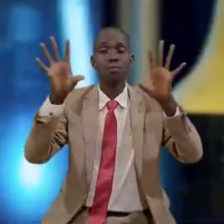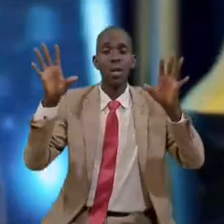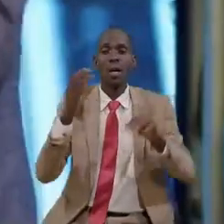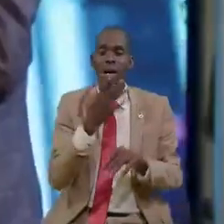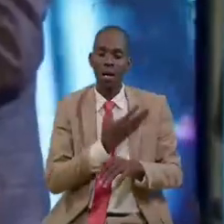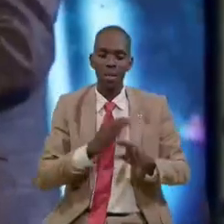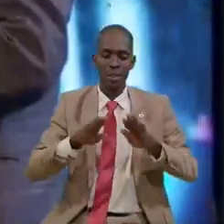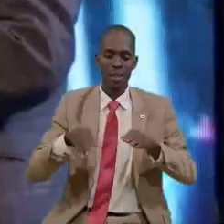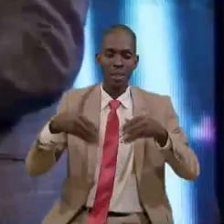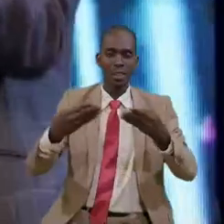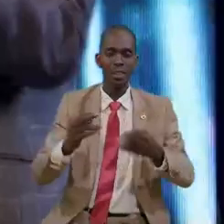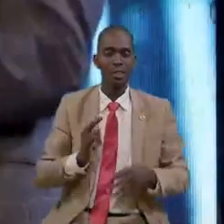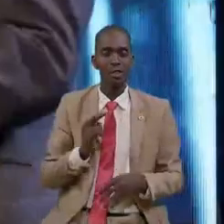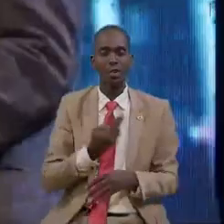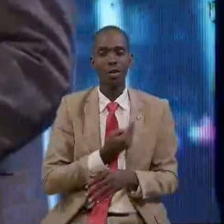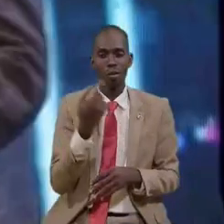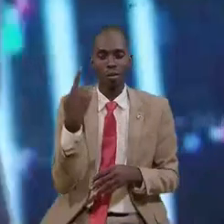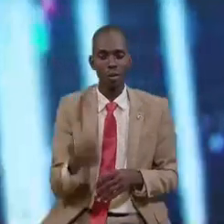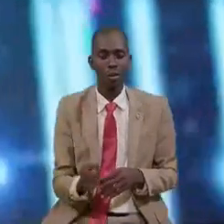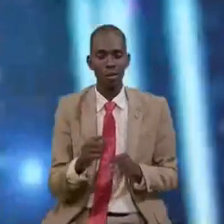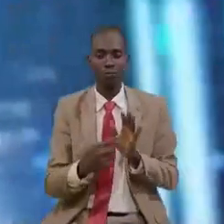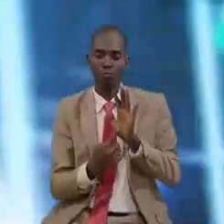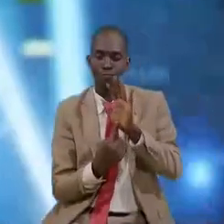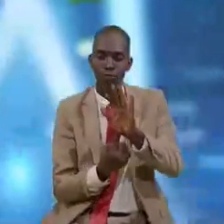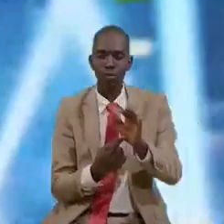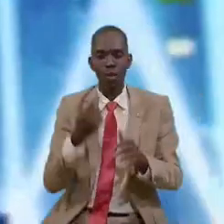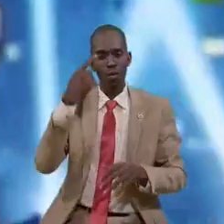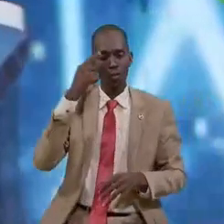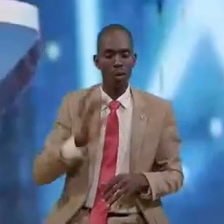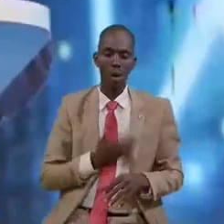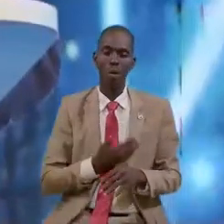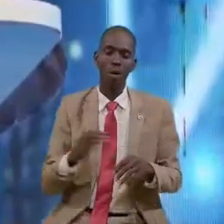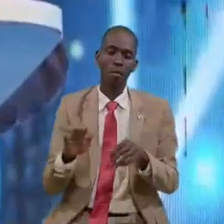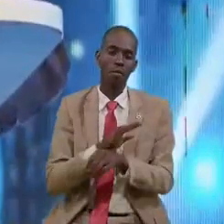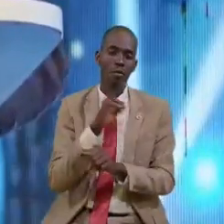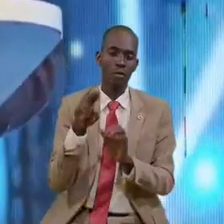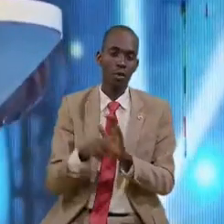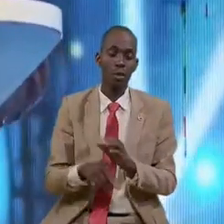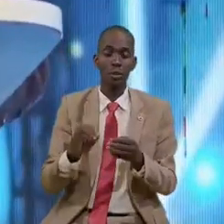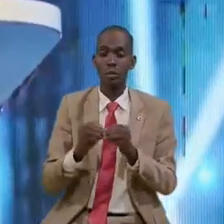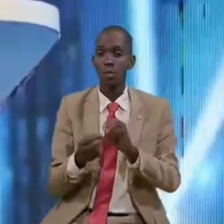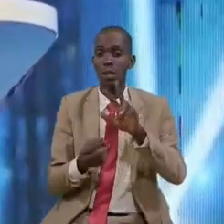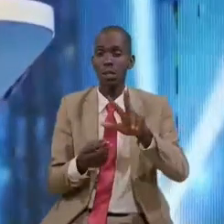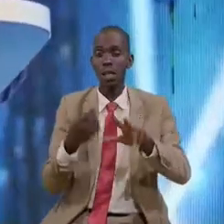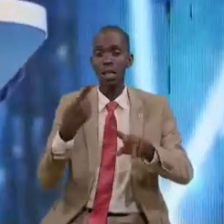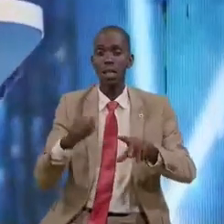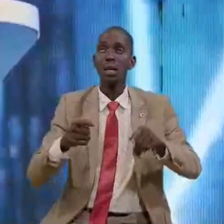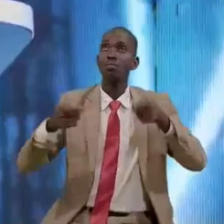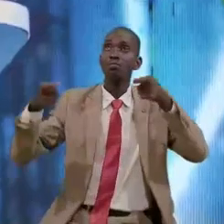la lumière qui nous donne la révélation pour notre plénitude. 3. Le